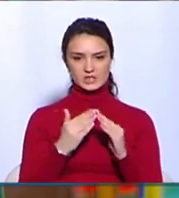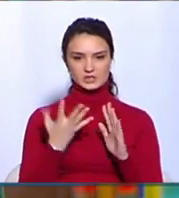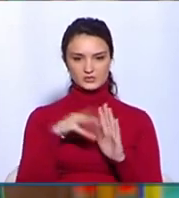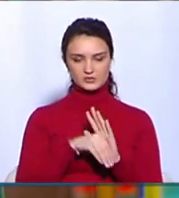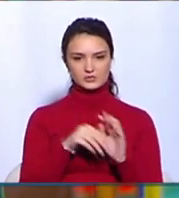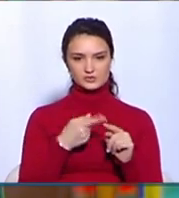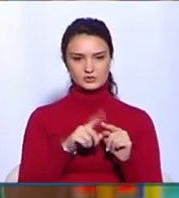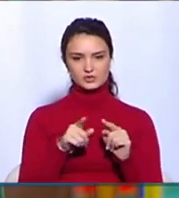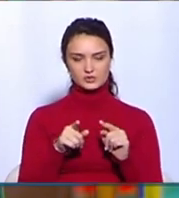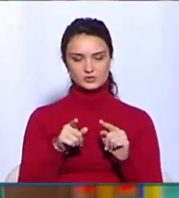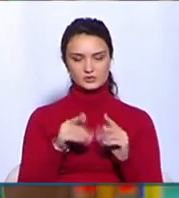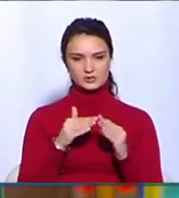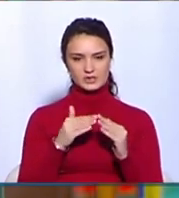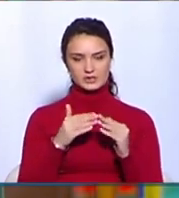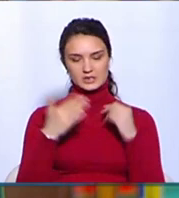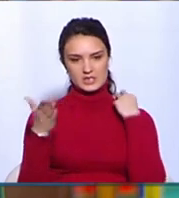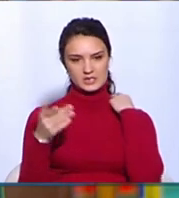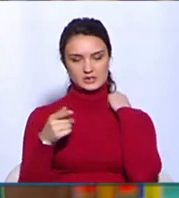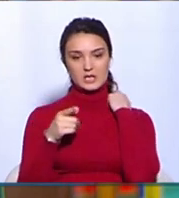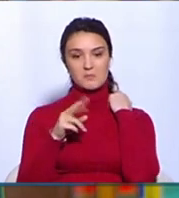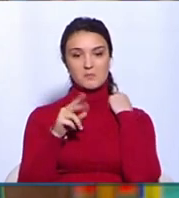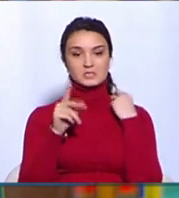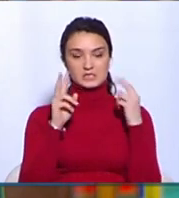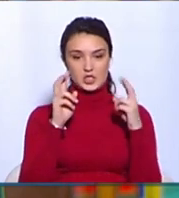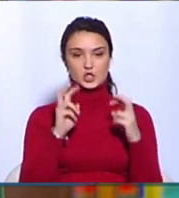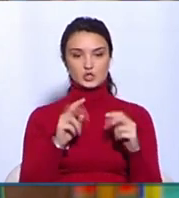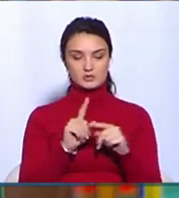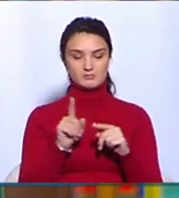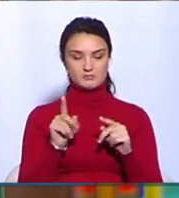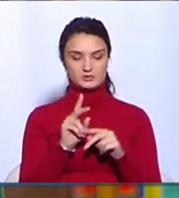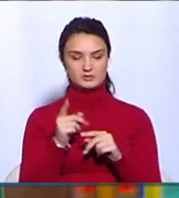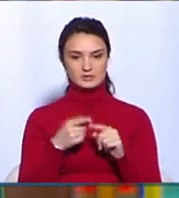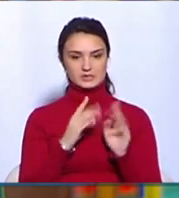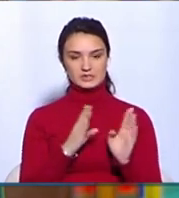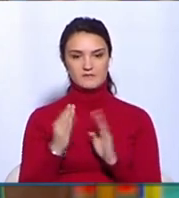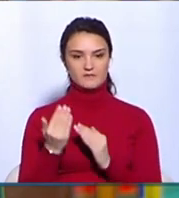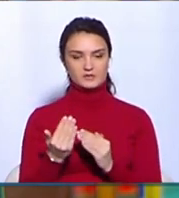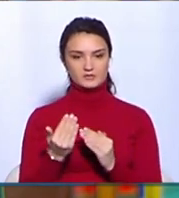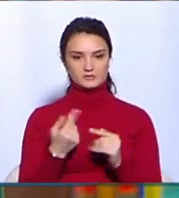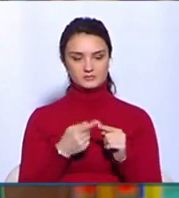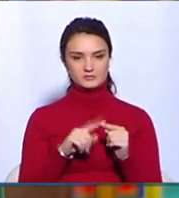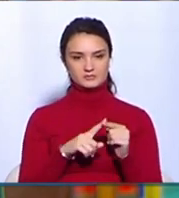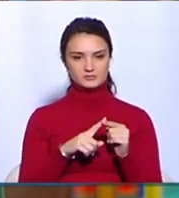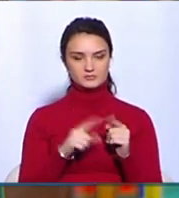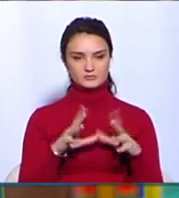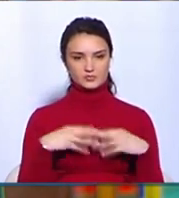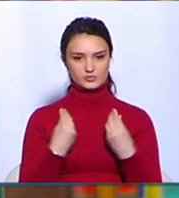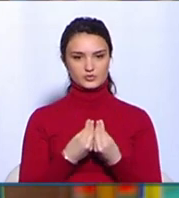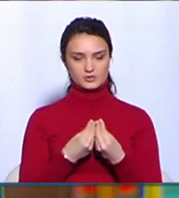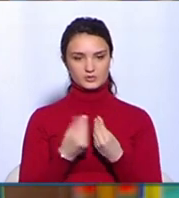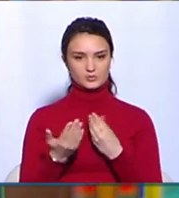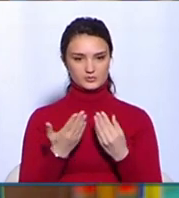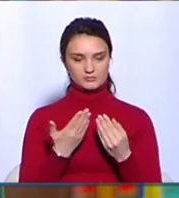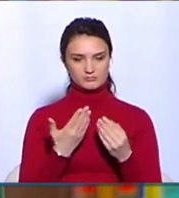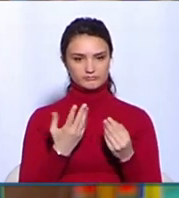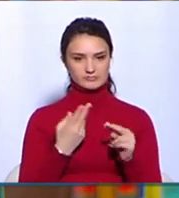მაგრამ შედარებით უკეთესია სახლის გარეთ. ამას დიაგნოზები ქვია ესეთი. ქცევითი აშლობა შემოფარგლული ოჯახური